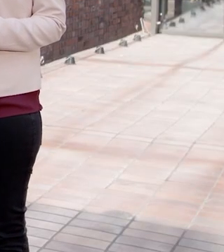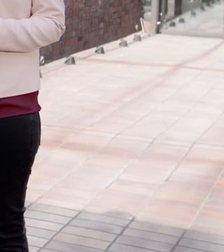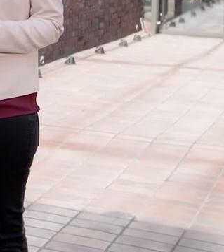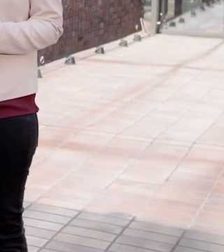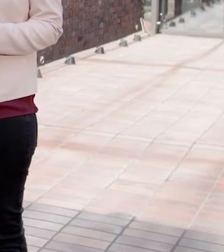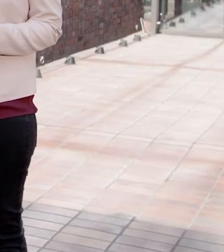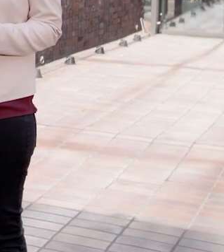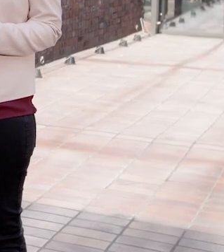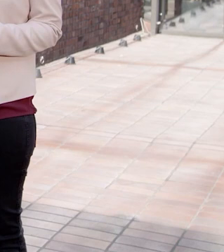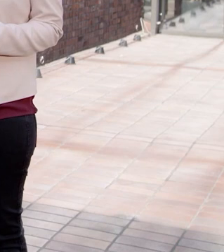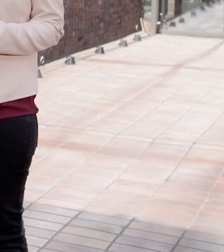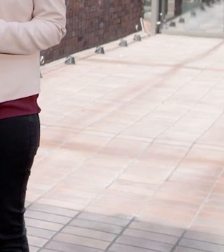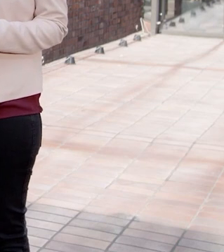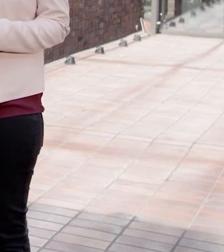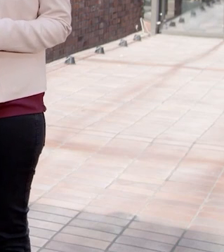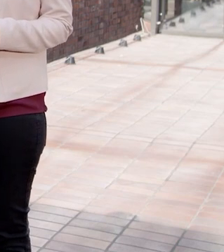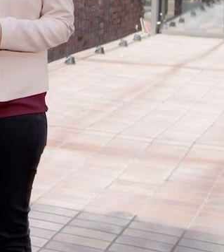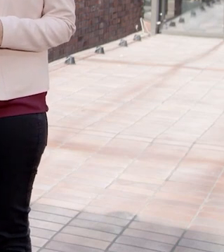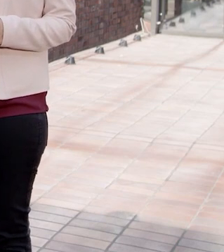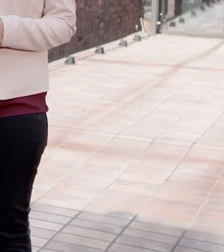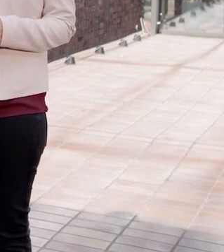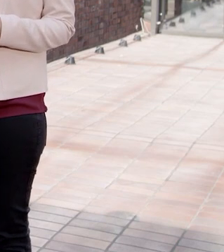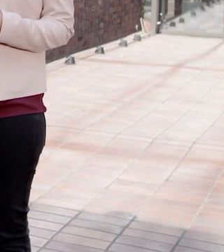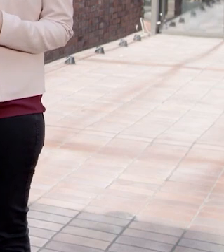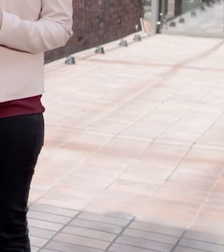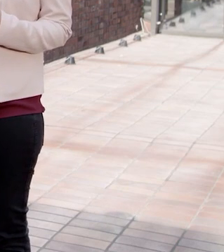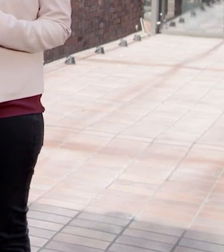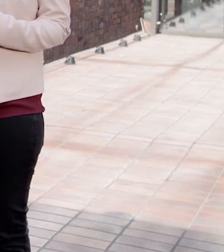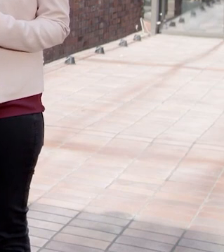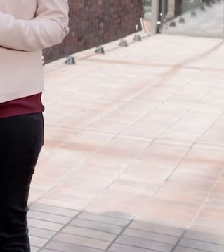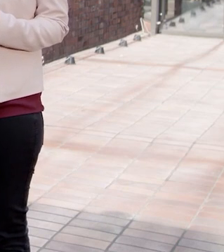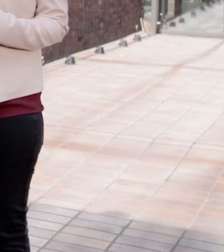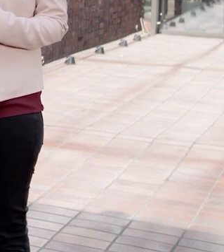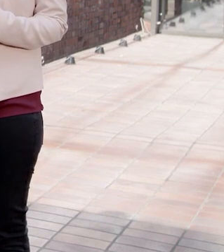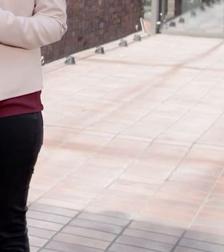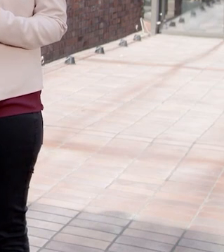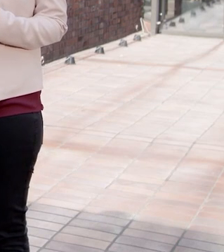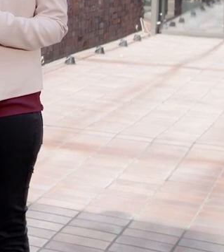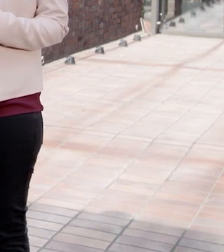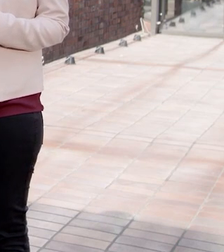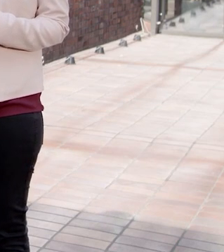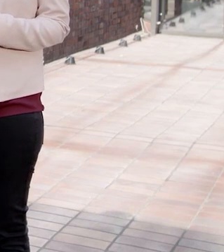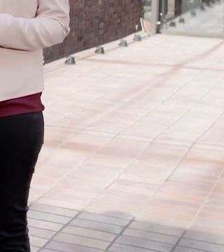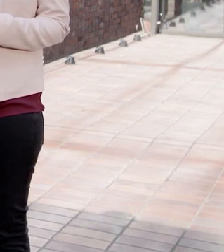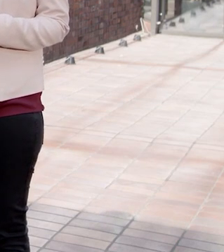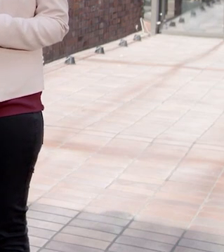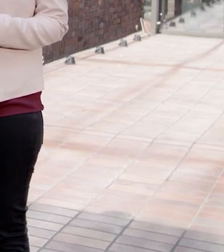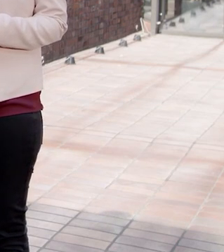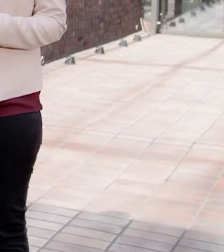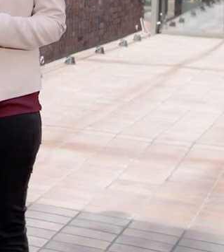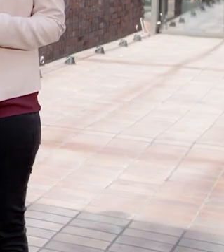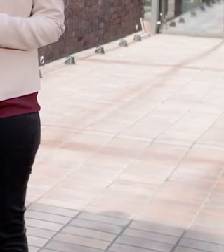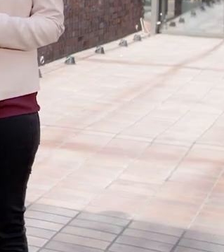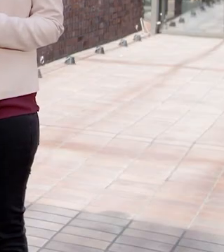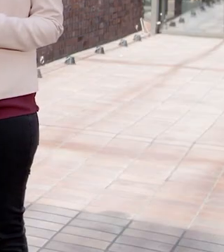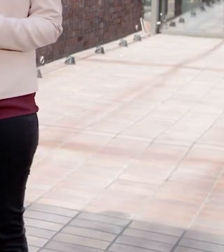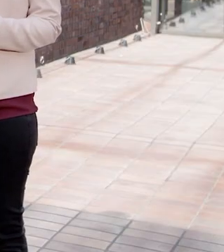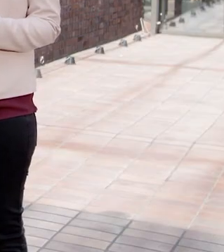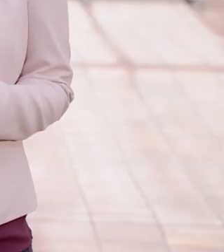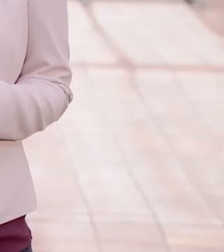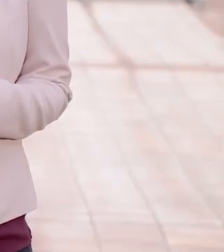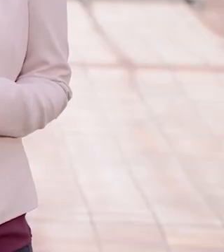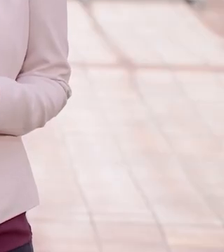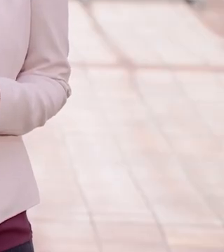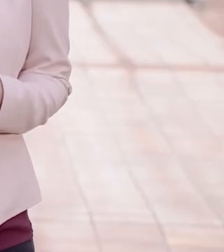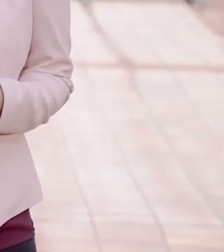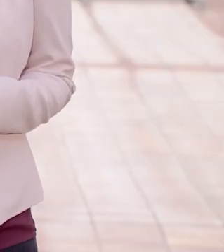szczególną wagę do tego, żeby być uczelnią dostępną i żeby studenci mogli w bezpieczny sposób